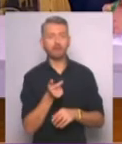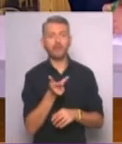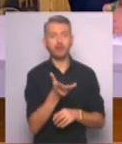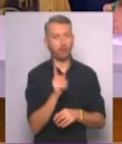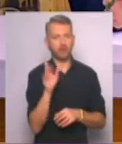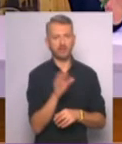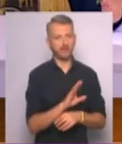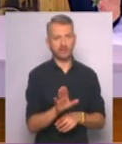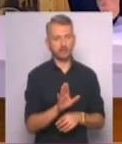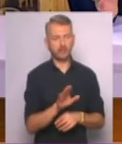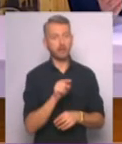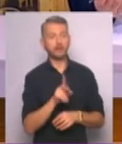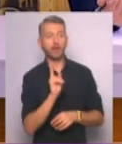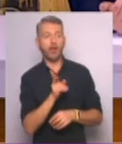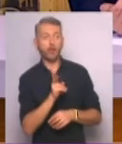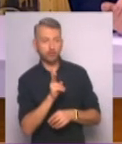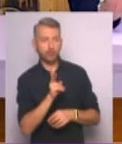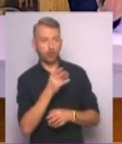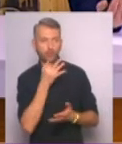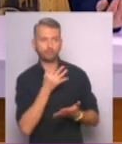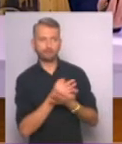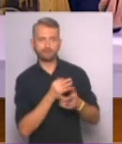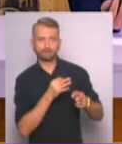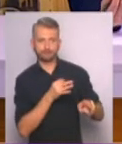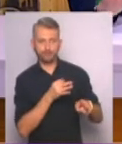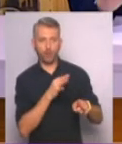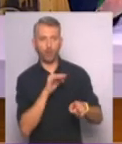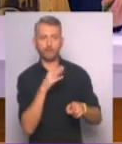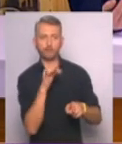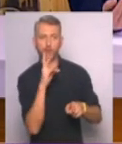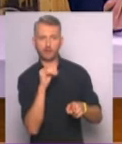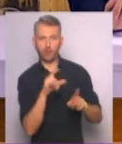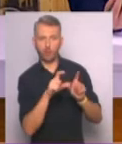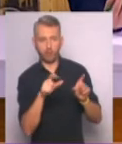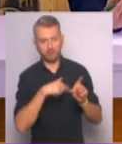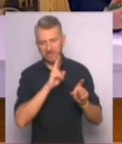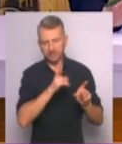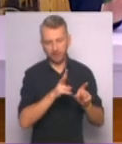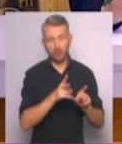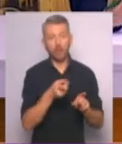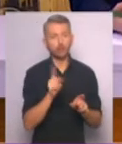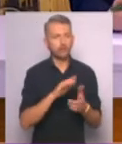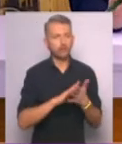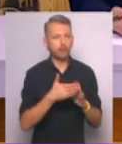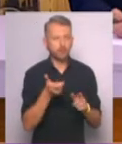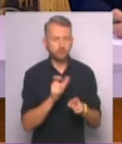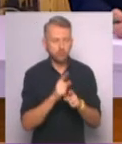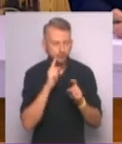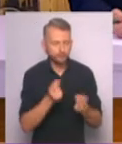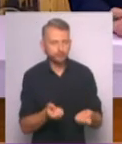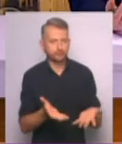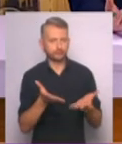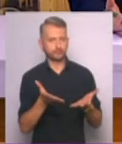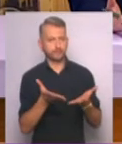не всіх, ті, хто стоять за тими офшорними компаніями, ми не знаємо. Тоді, звичайно, ситуація була б набагато більш відкритою,